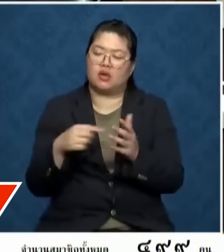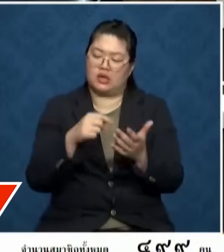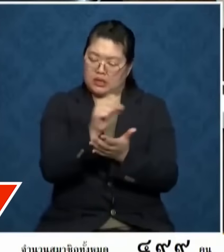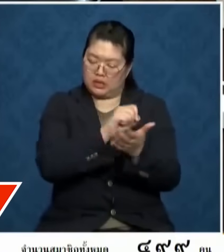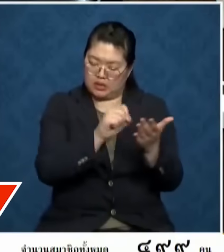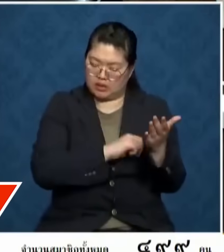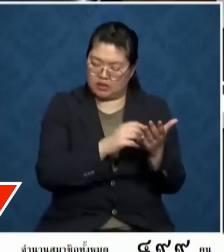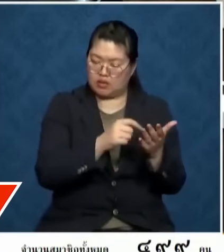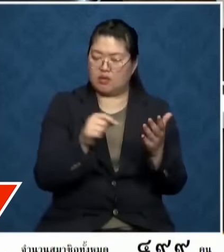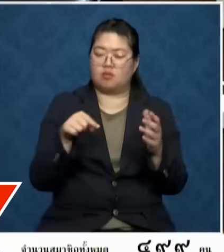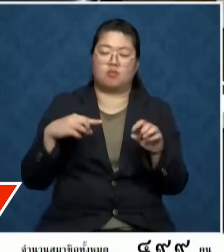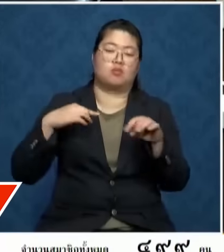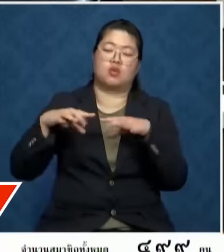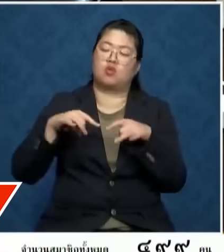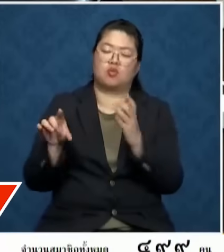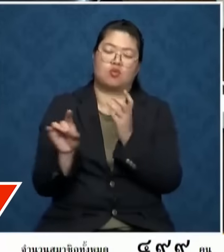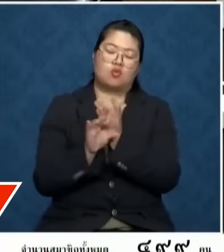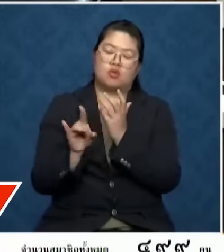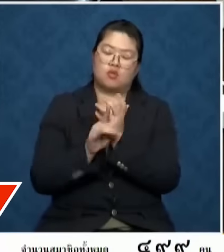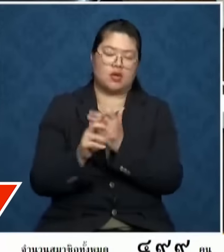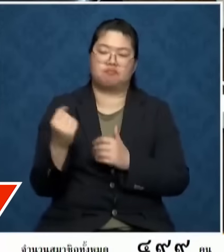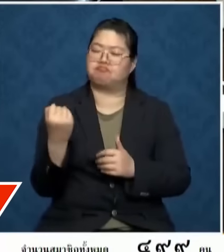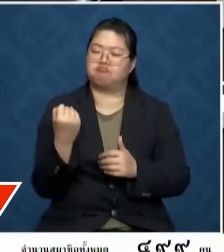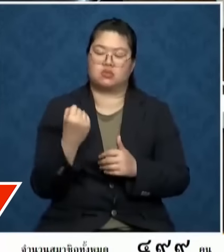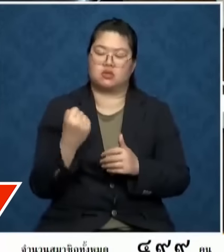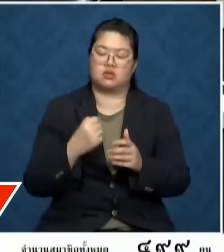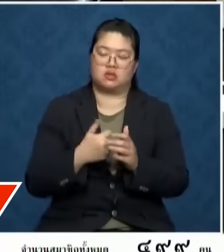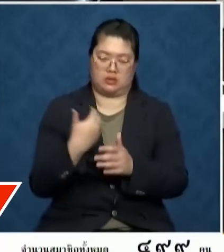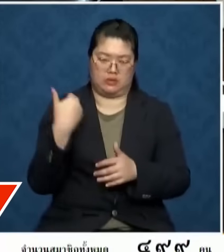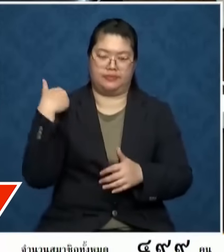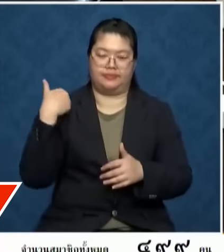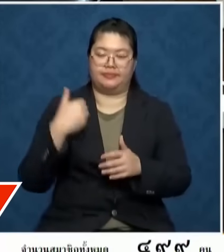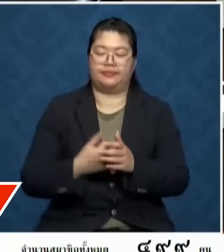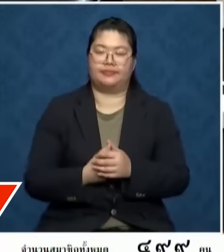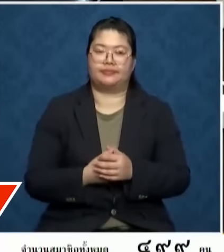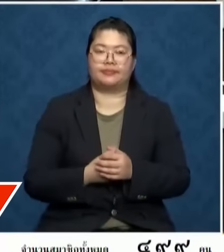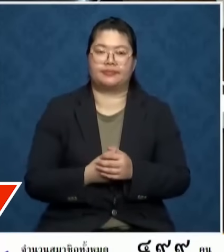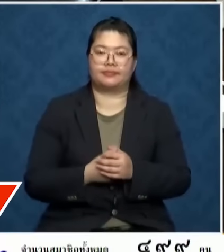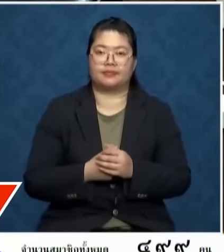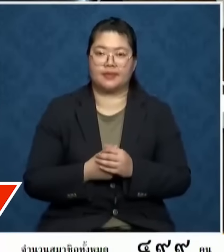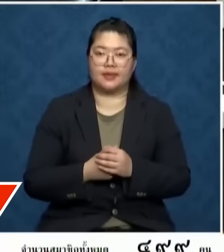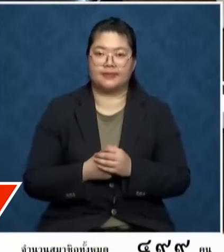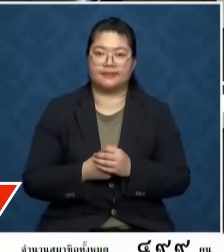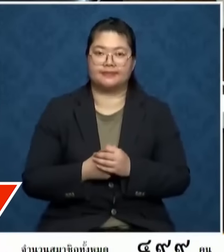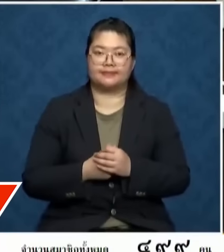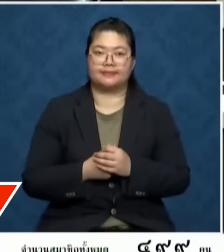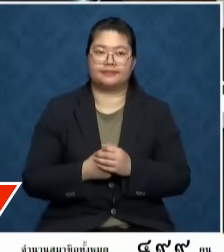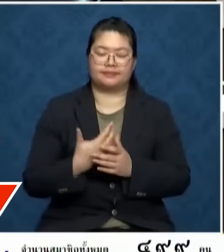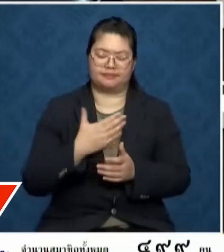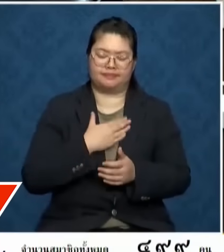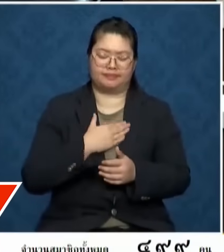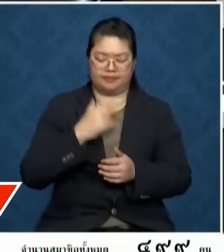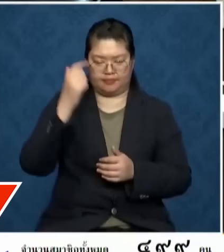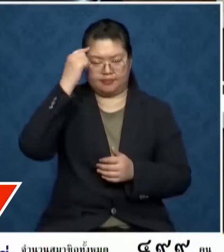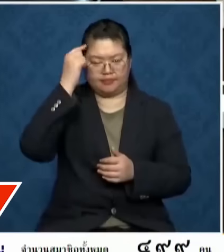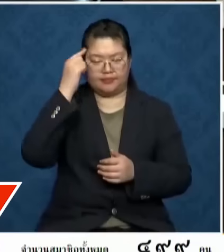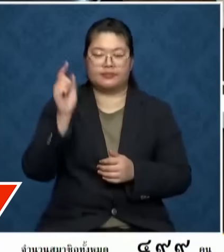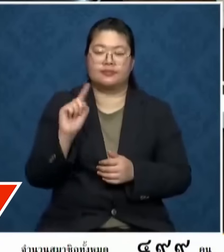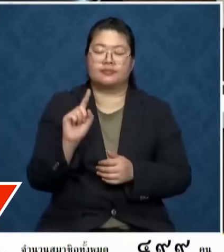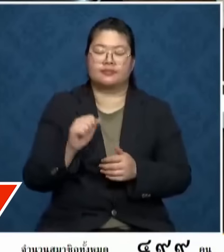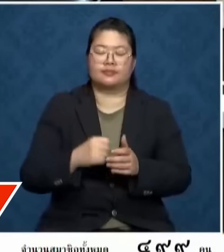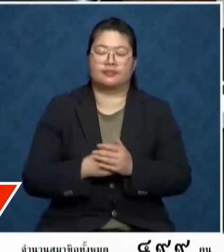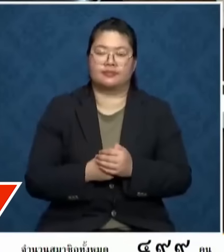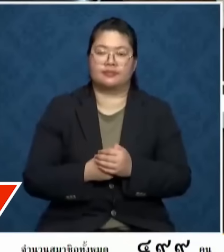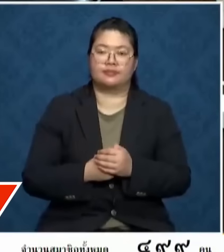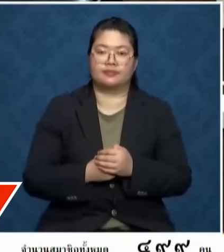ตามที่มีการจัดซื้อจัดจ้างไว้นะครับท่านประธานครับผมคิดว่าเรื่องของอีกเรื่อง